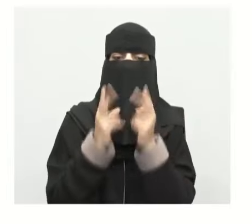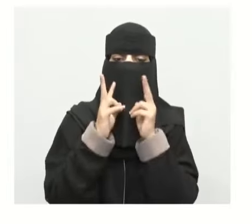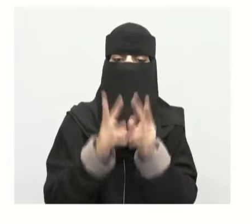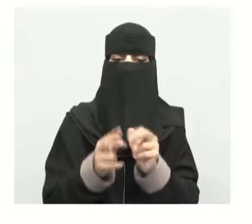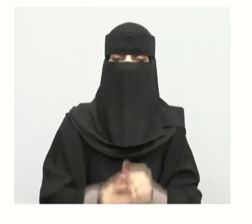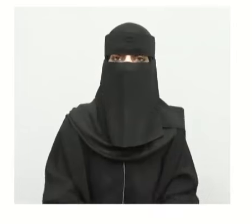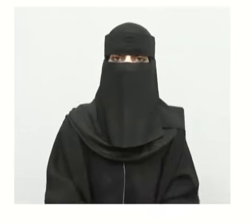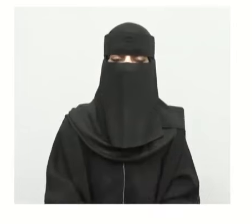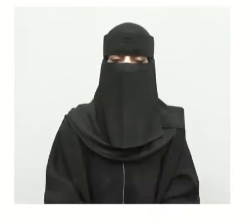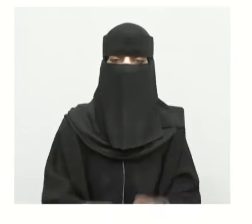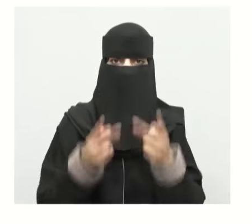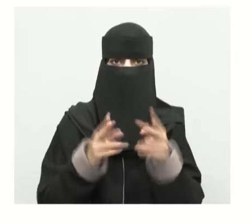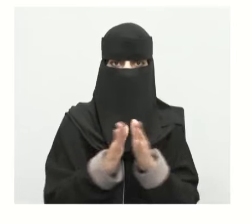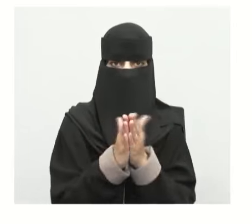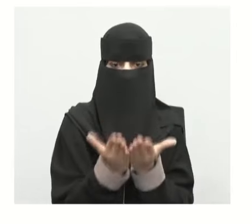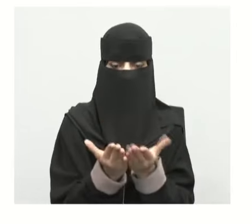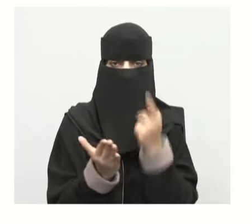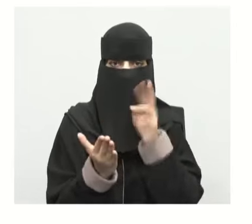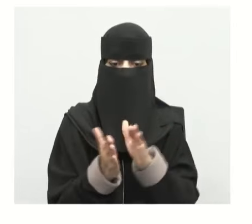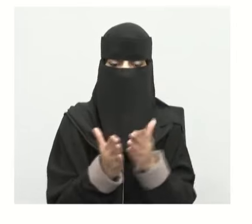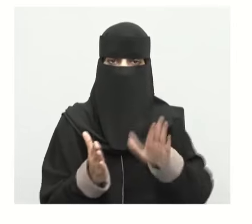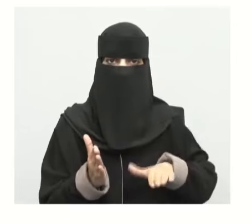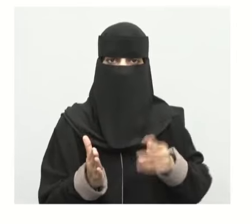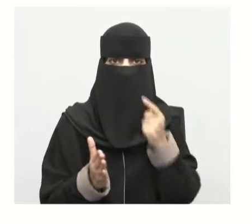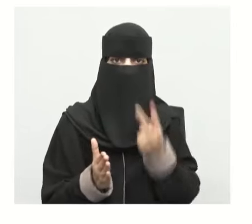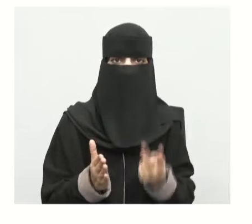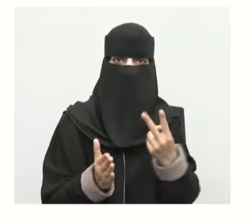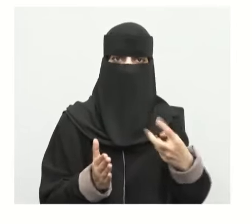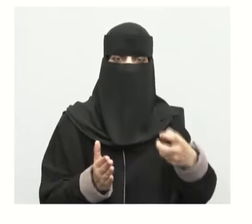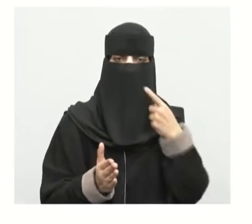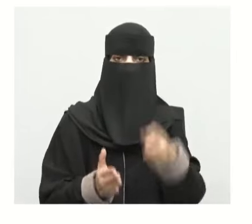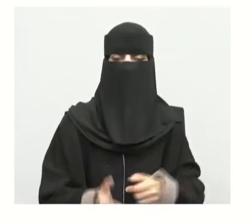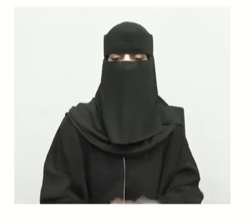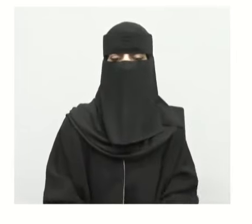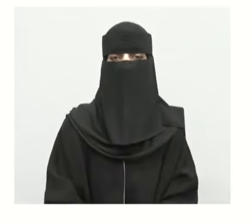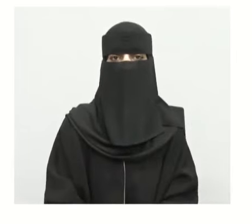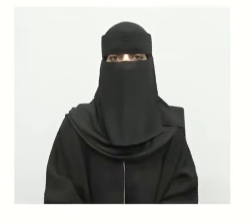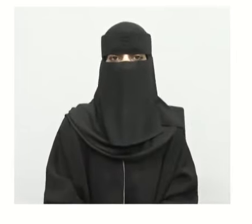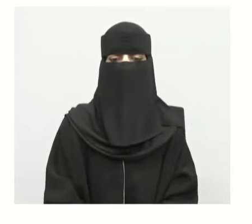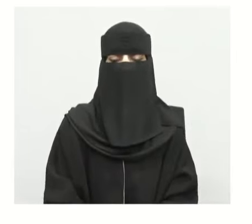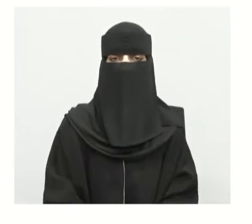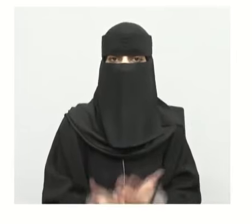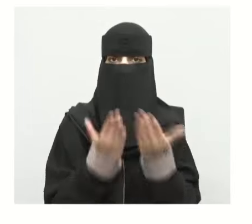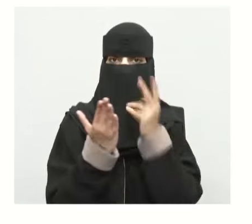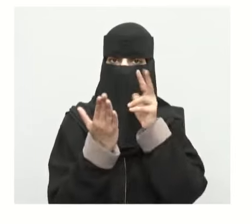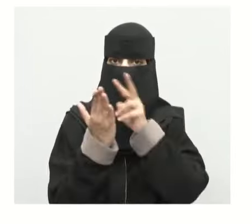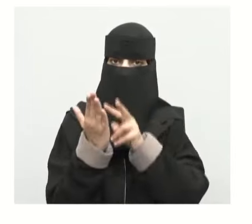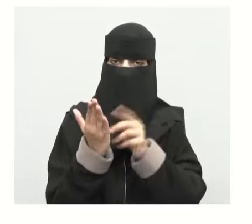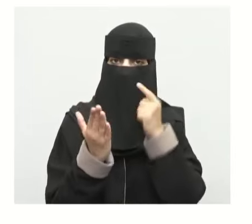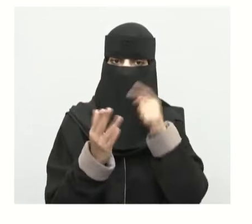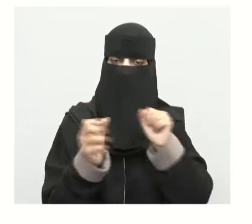النشاط نفتح الكتاب نشاط واحد صفحه 27 نقرا النشاط جيدا